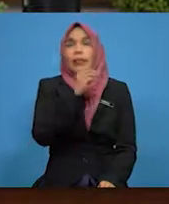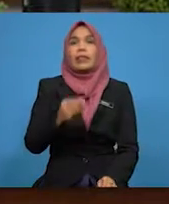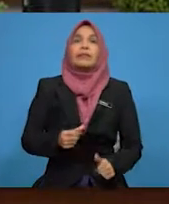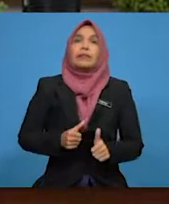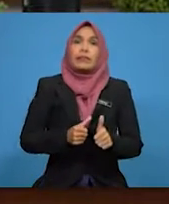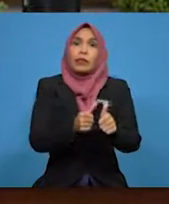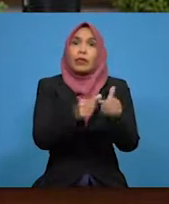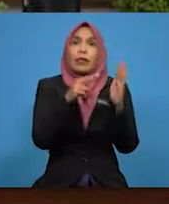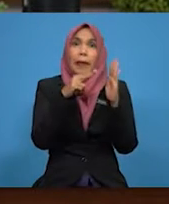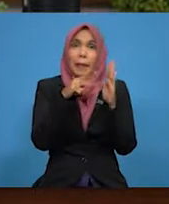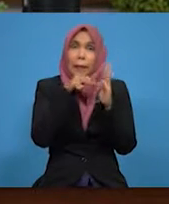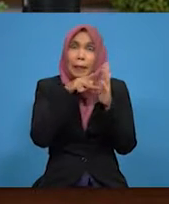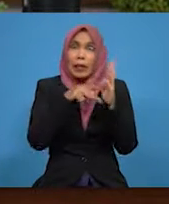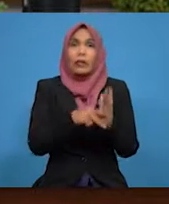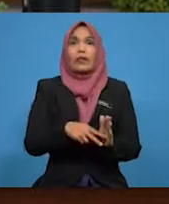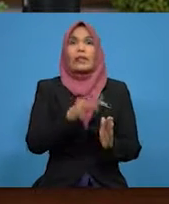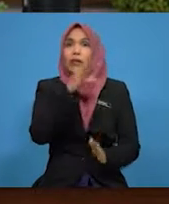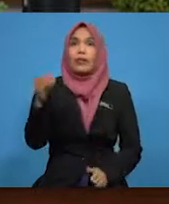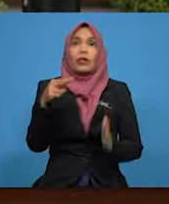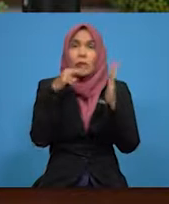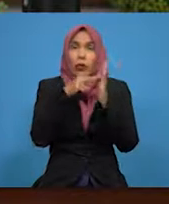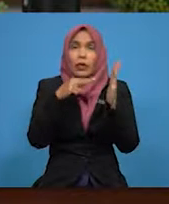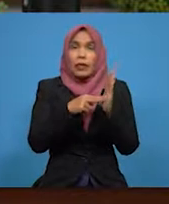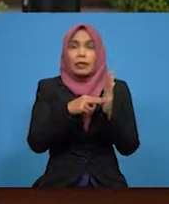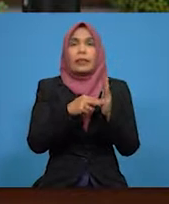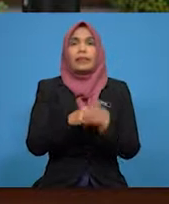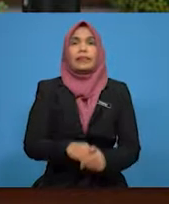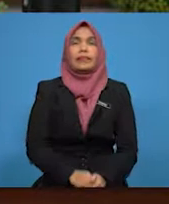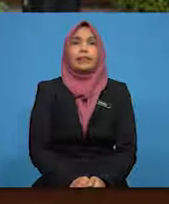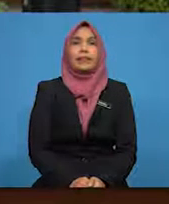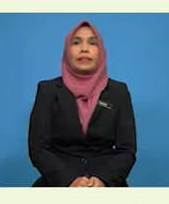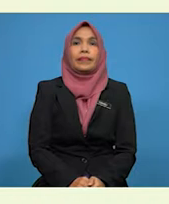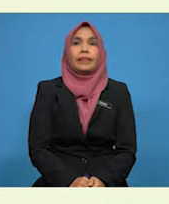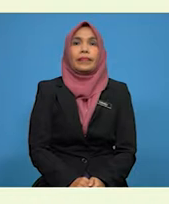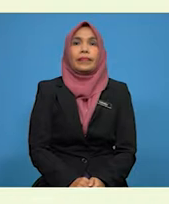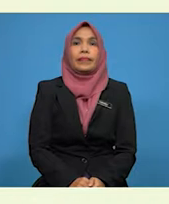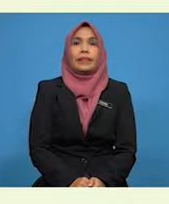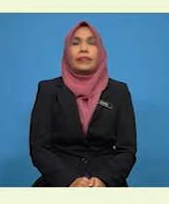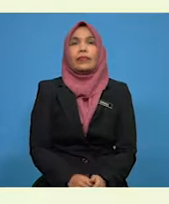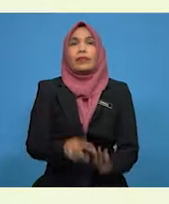mematuhi peraturan serta undang-undang sesebuah syarikat.